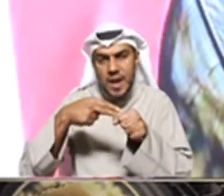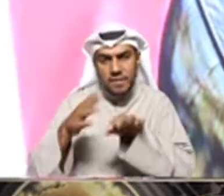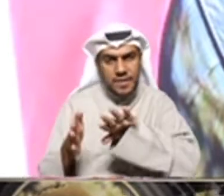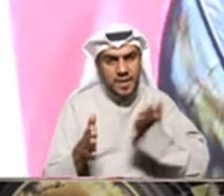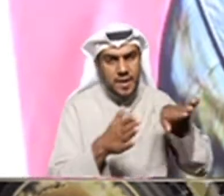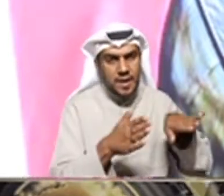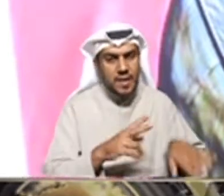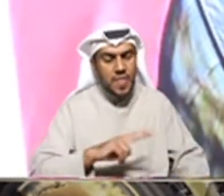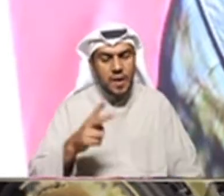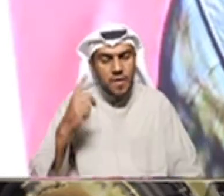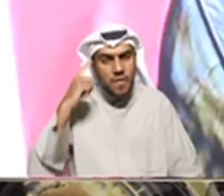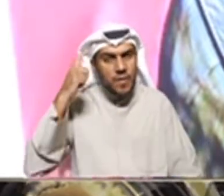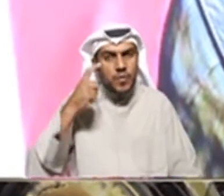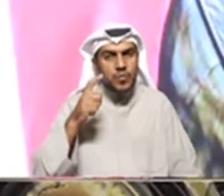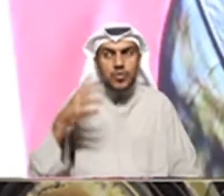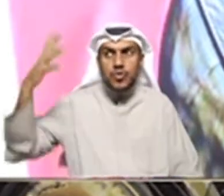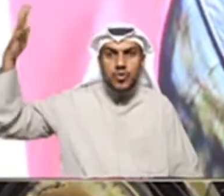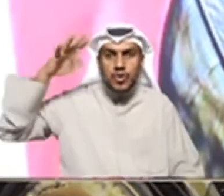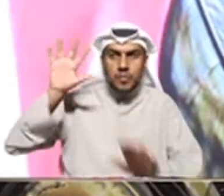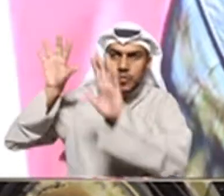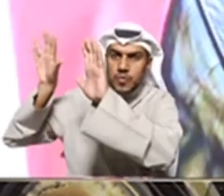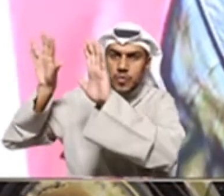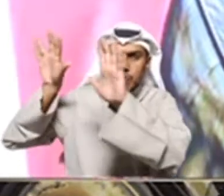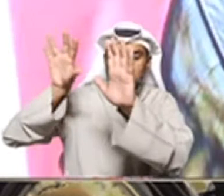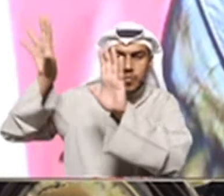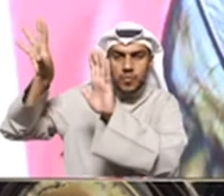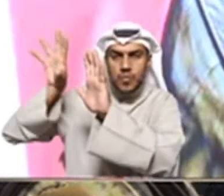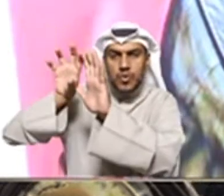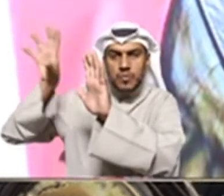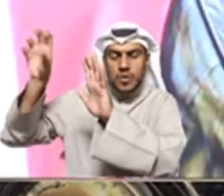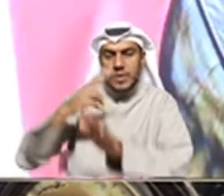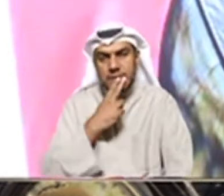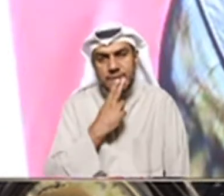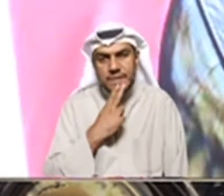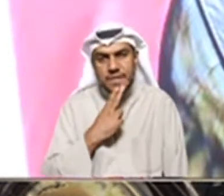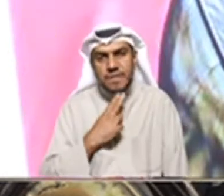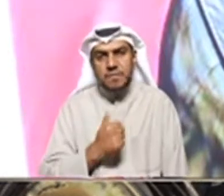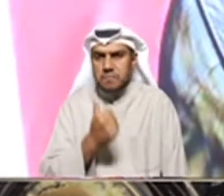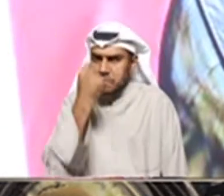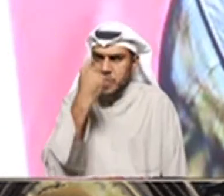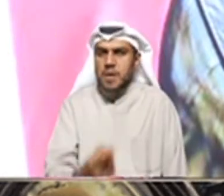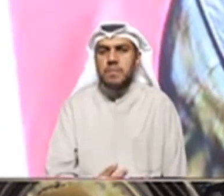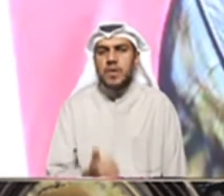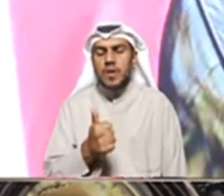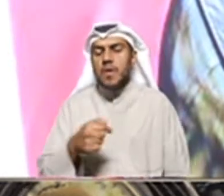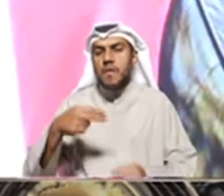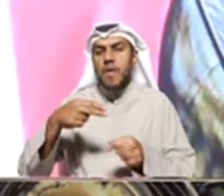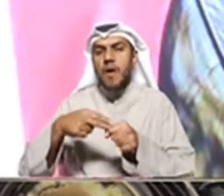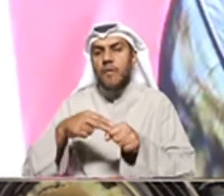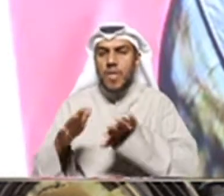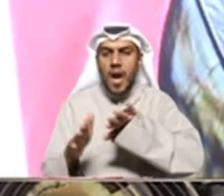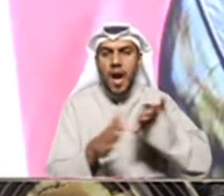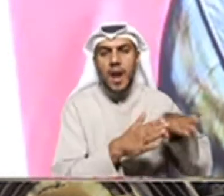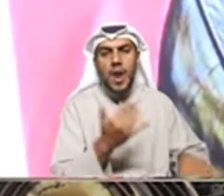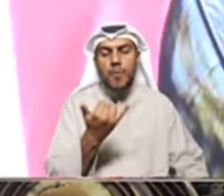بأشعة الشمس السائلة، وهي تقنية تقدم طاقة نظيفة للعالم. هذا المجال يحمل إمكانية كبيرة